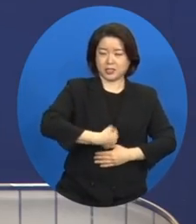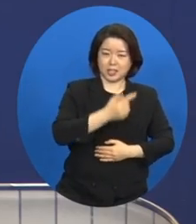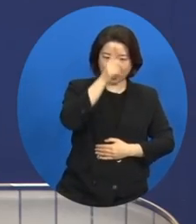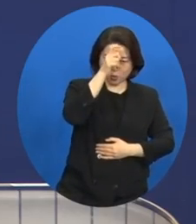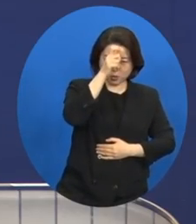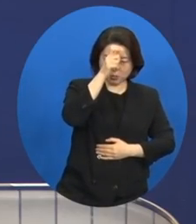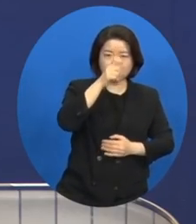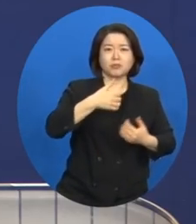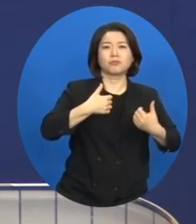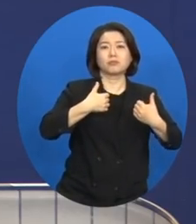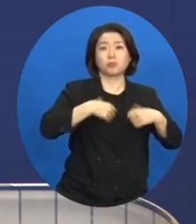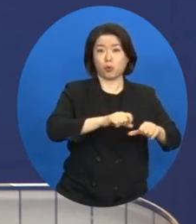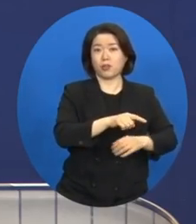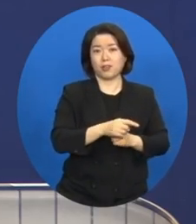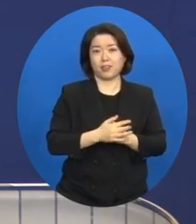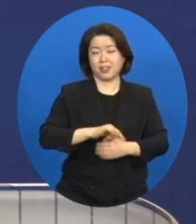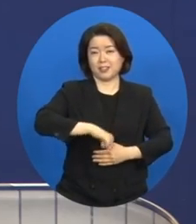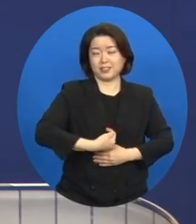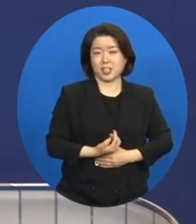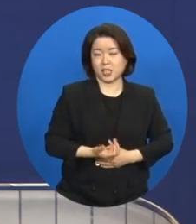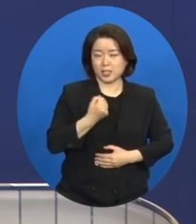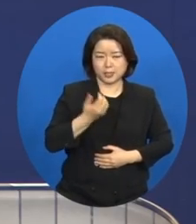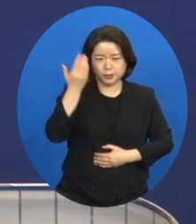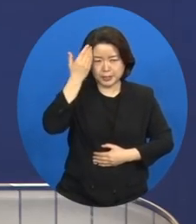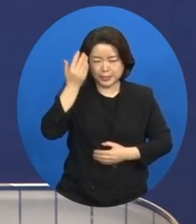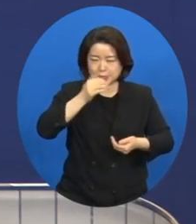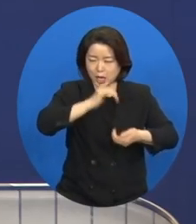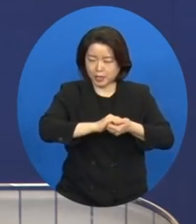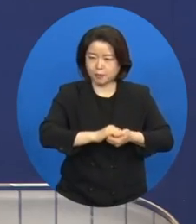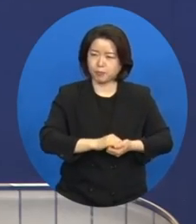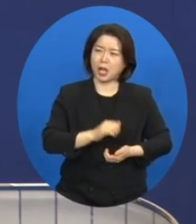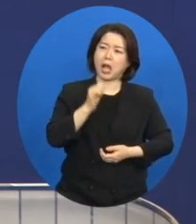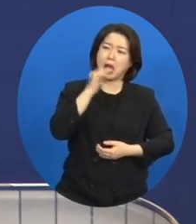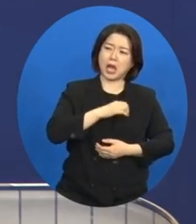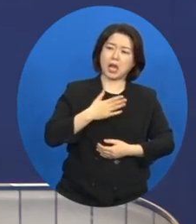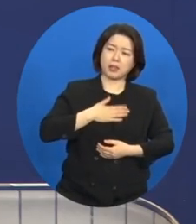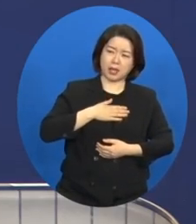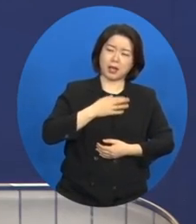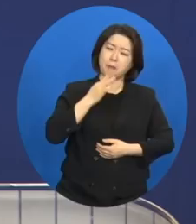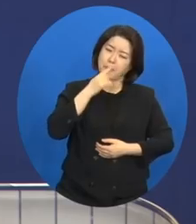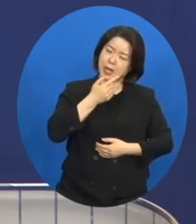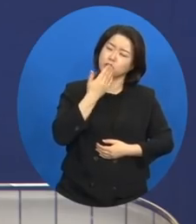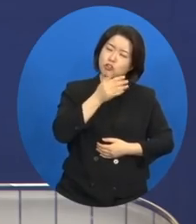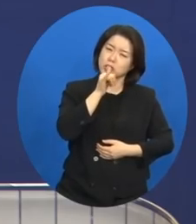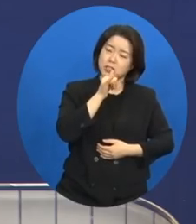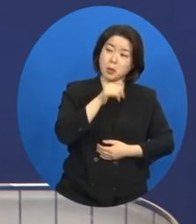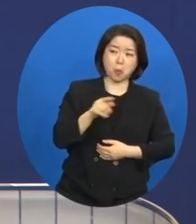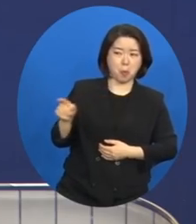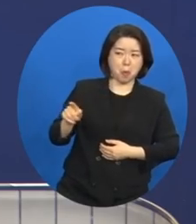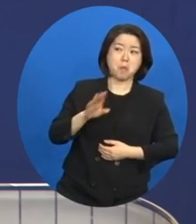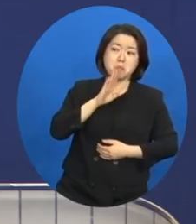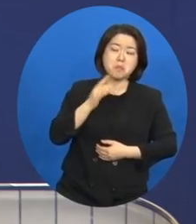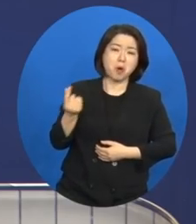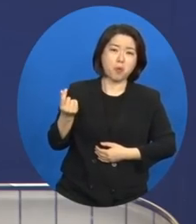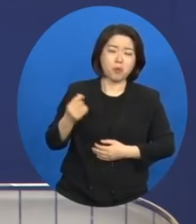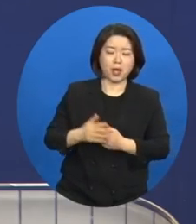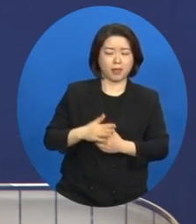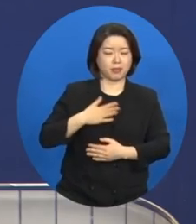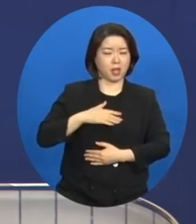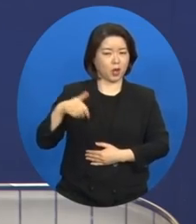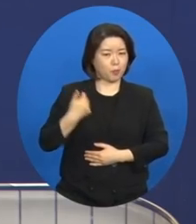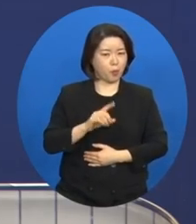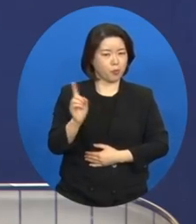거죠. 자신이 가지고 있던 지식의 한계, 내가 틀릴 수도 있어, 그가 맞을 수도 있어, 내가 모르는 어떤